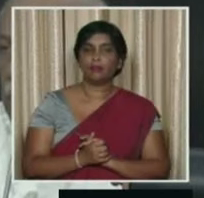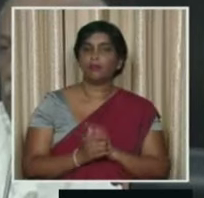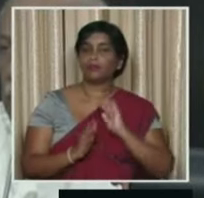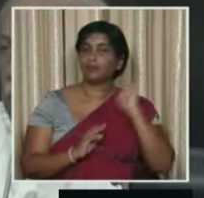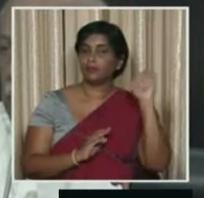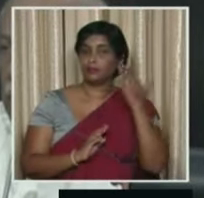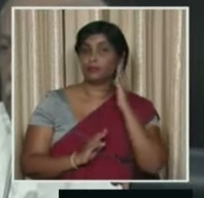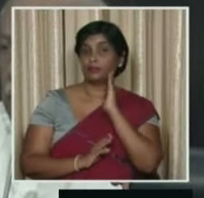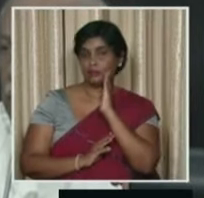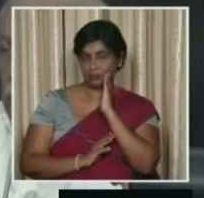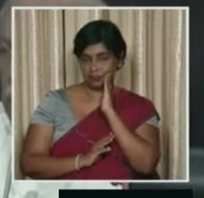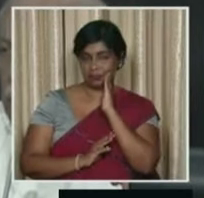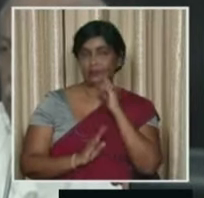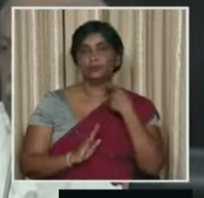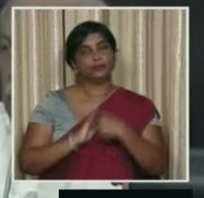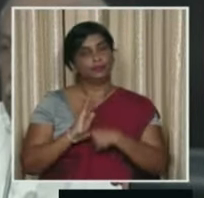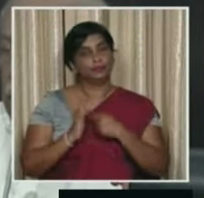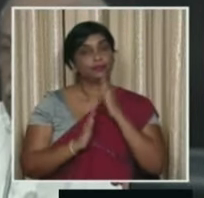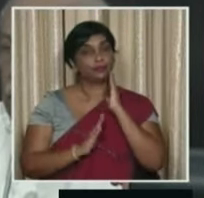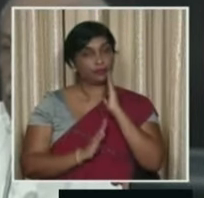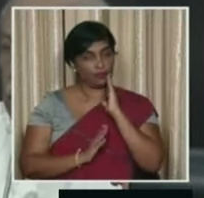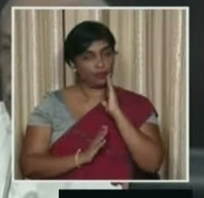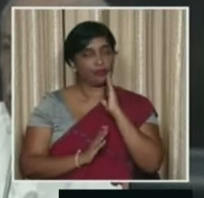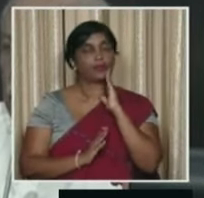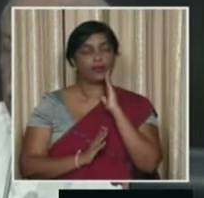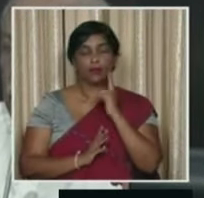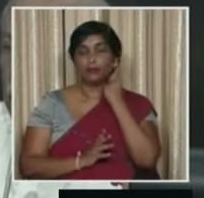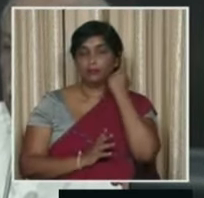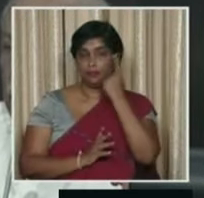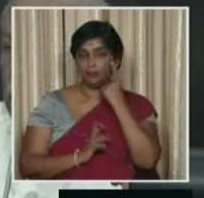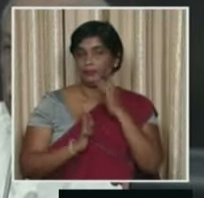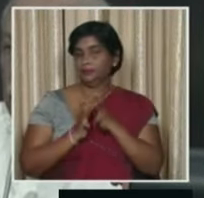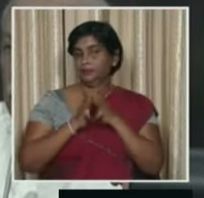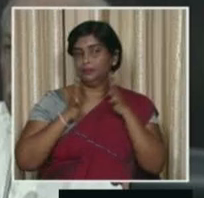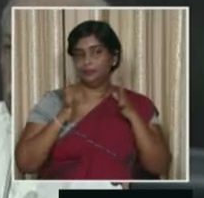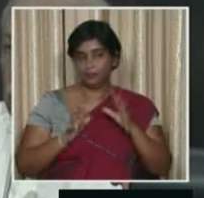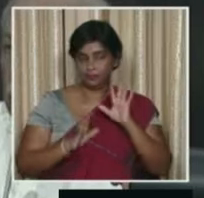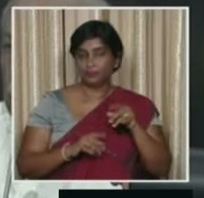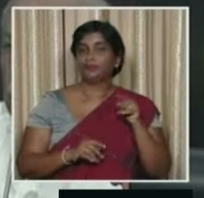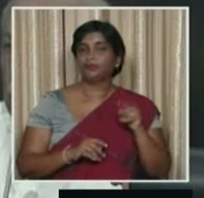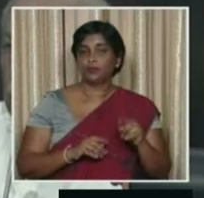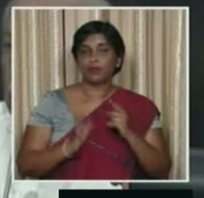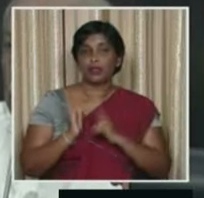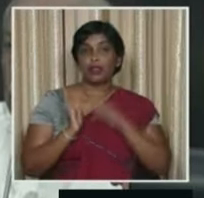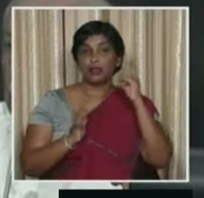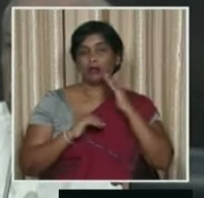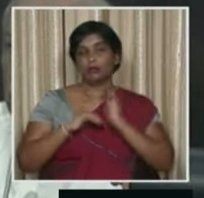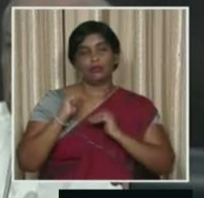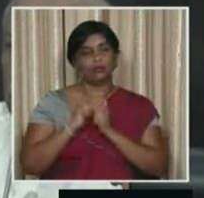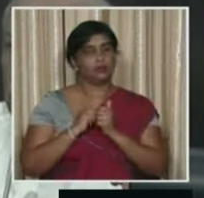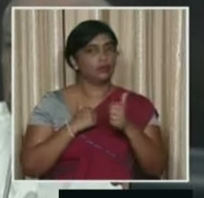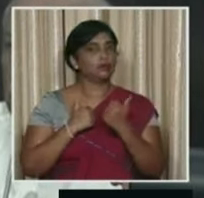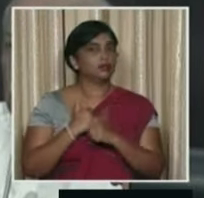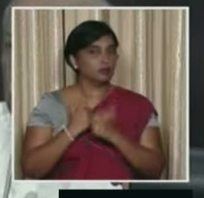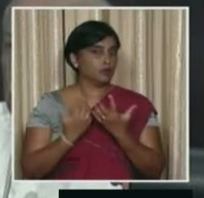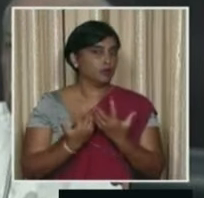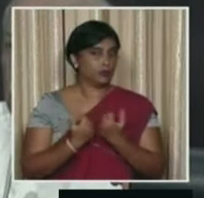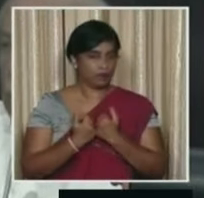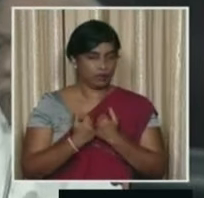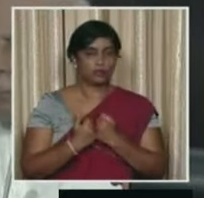සැමටම ඉංග්‍රීසි. ශ්‍රී ලංකාව ඉංග්‍රීසි සාක්ෂරතාවය පුළුල් කිරීම පිණිස ජාතික වැඩපිළිවෙළක් සකස් කිරීම